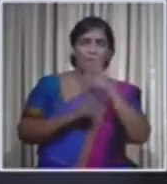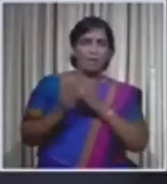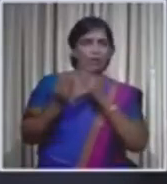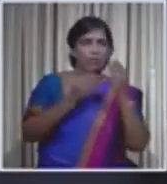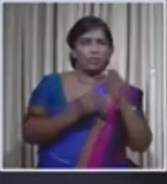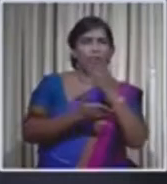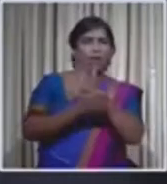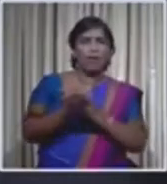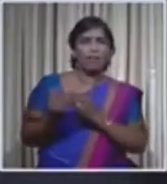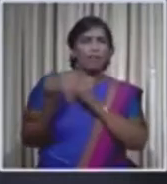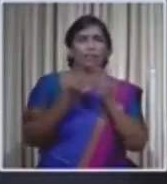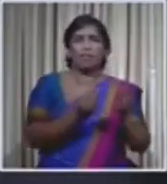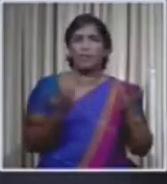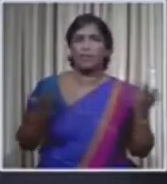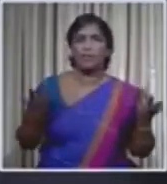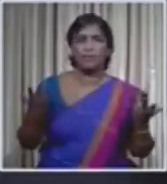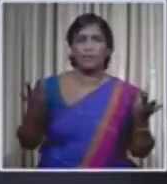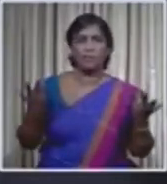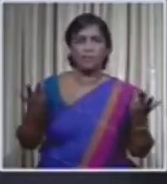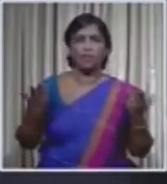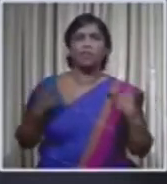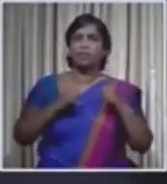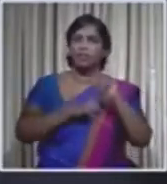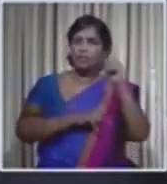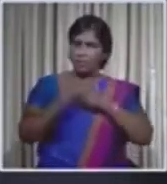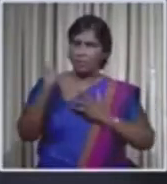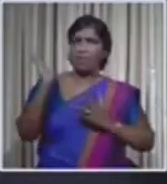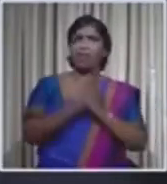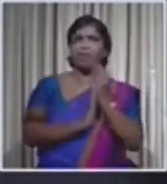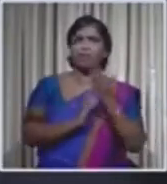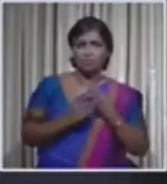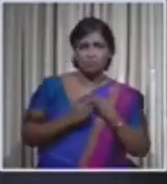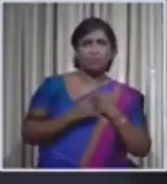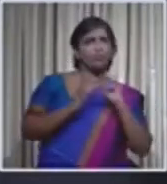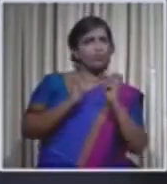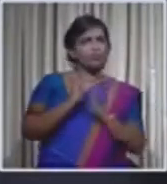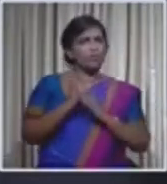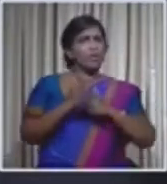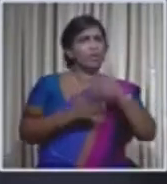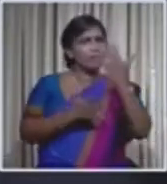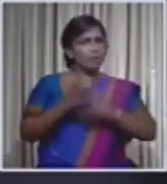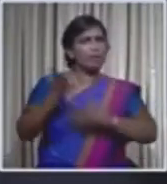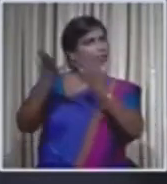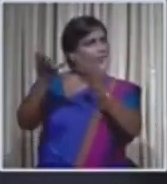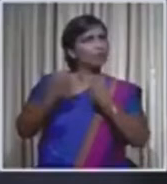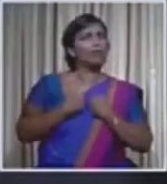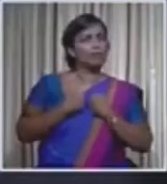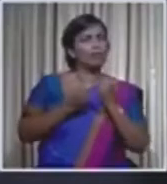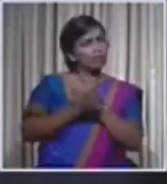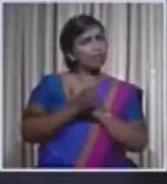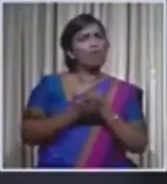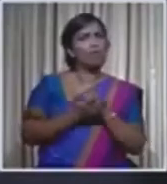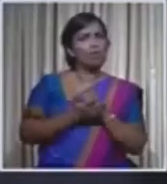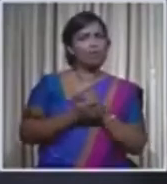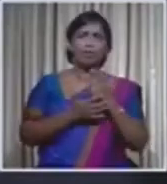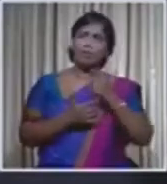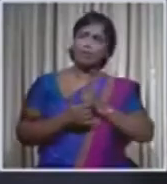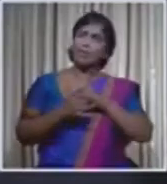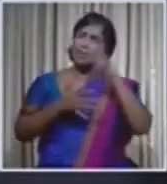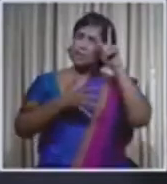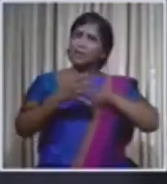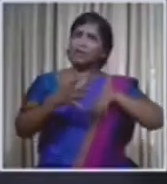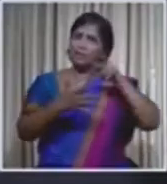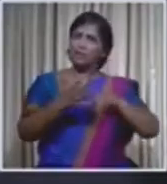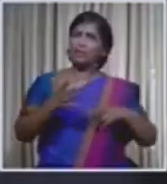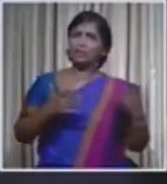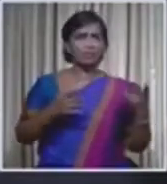අනික්ව දෙන්න බෑ කියනවා මම මේ සභාවට අයිතියක් කියන සම්පූර්ණ කොමිෂන් වාර්තා ටික අරගන්න ඕනෑට කියවන්න දෙන්න